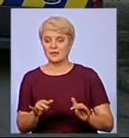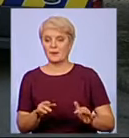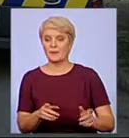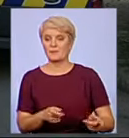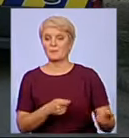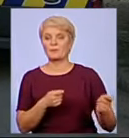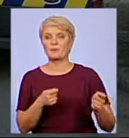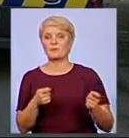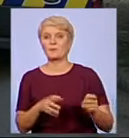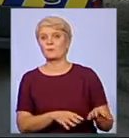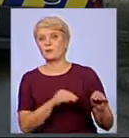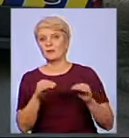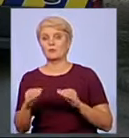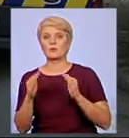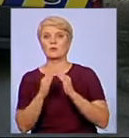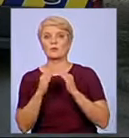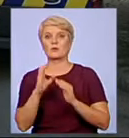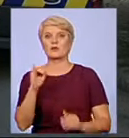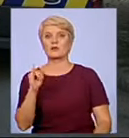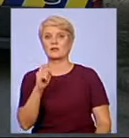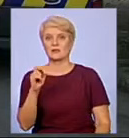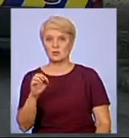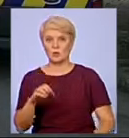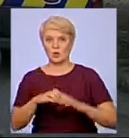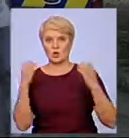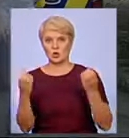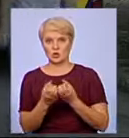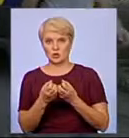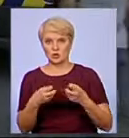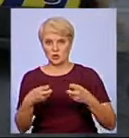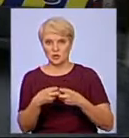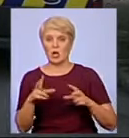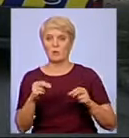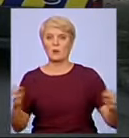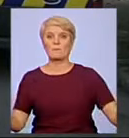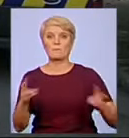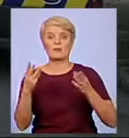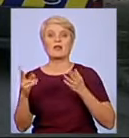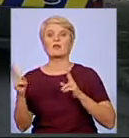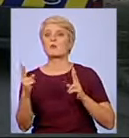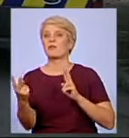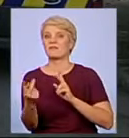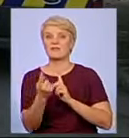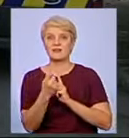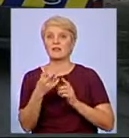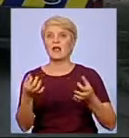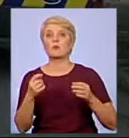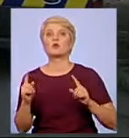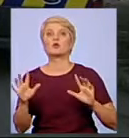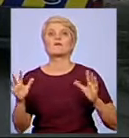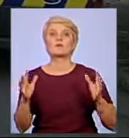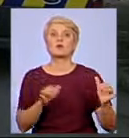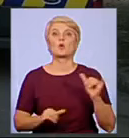принесли, власне, до будівлі СІЗО шини та пообіцяли їх підпалити, якщо до них ніхто не вийде та не пояснить, що саме відбувається,